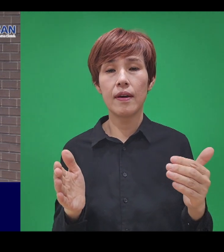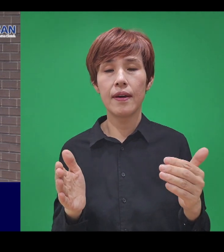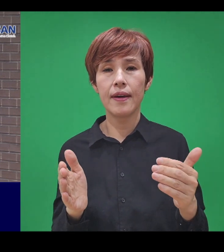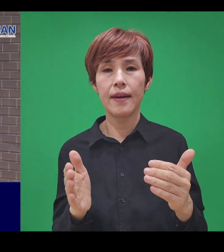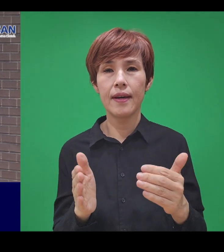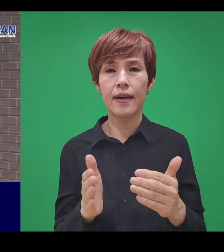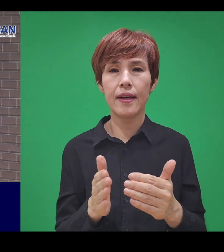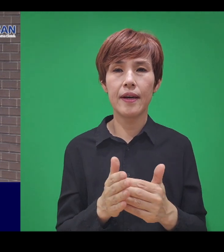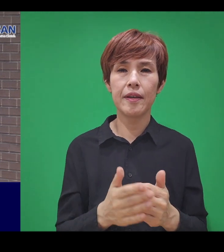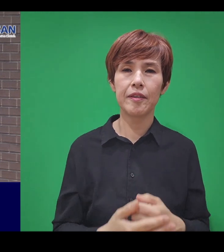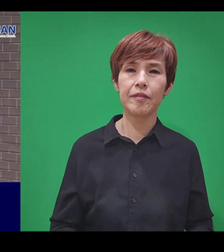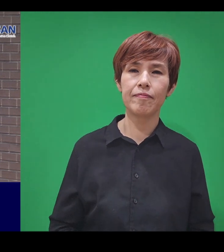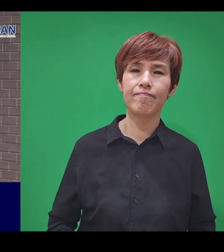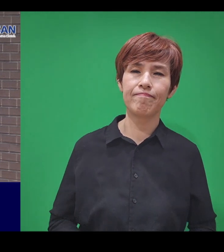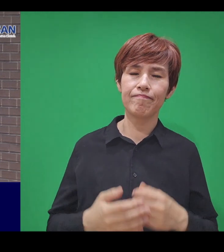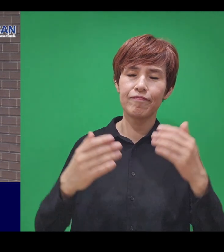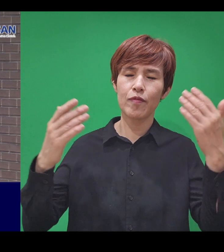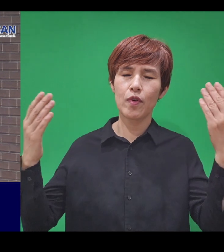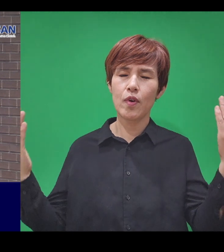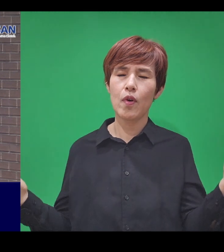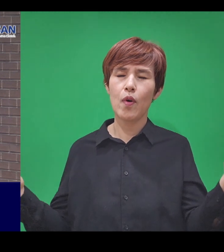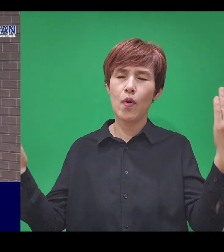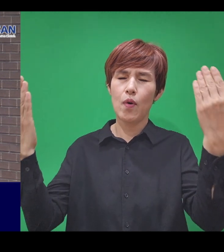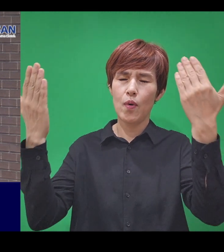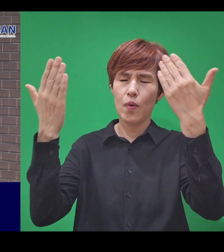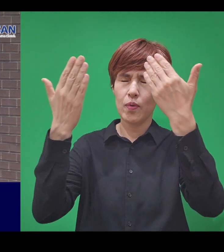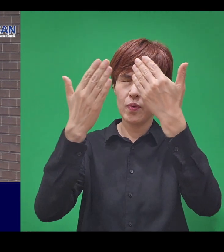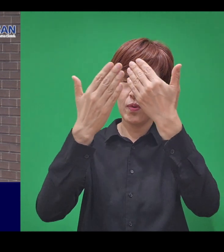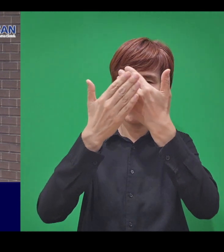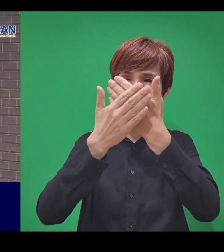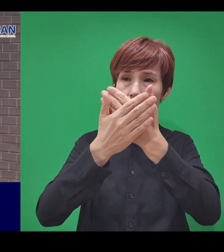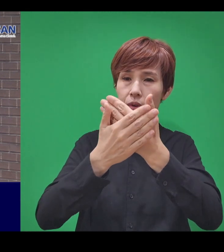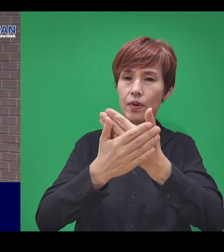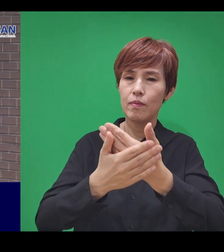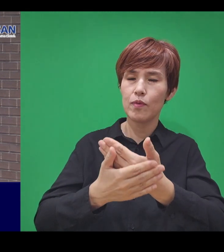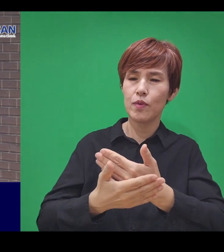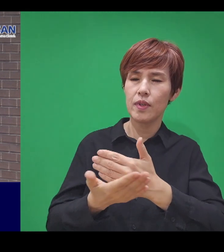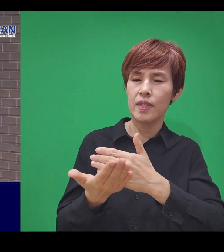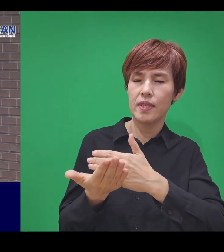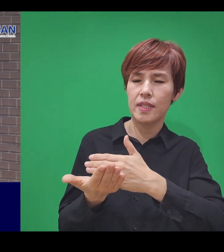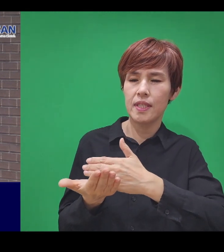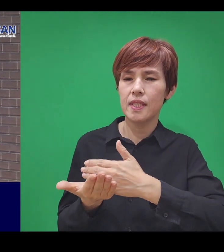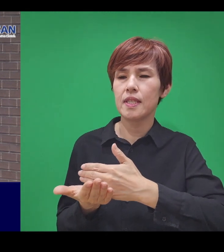구속하셨네. 어둠을 물리치신, 어둠을